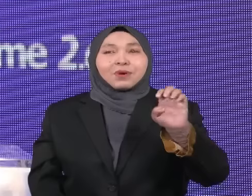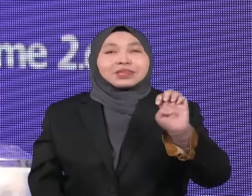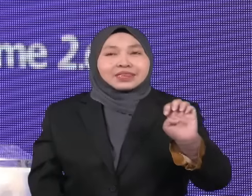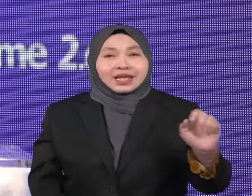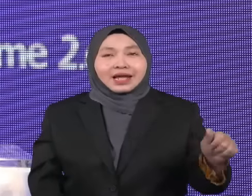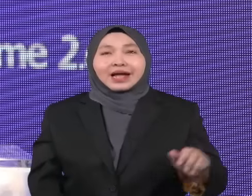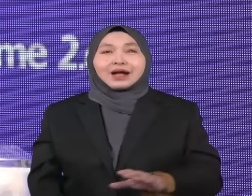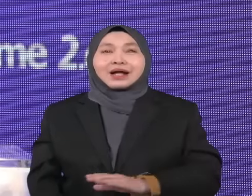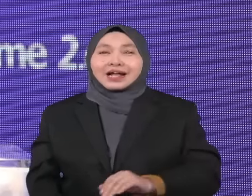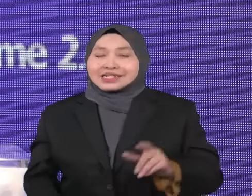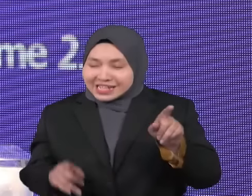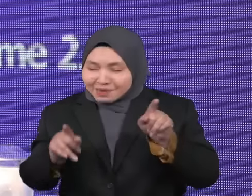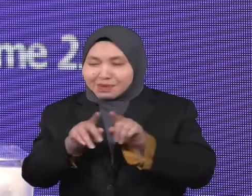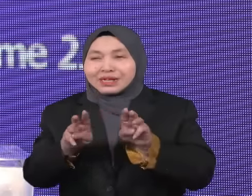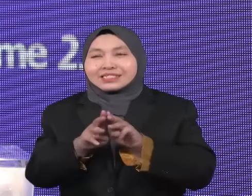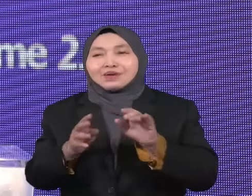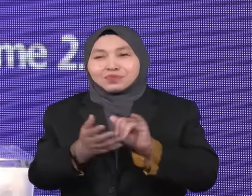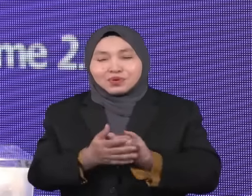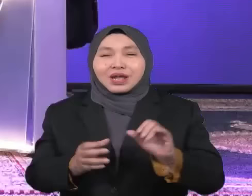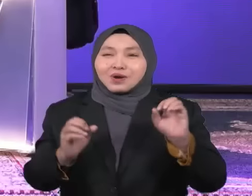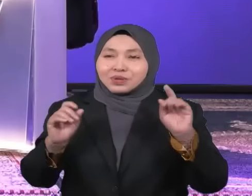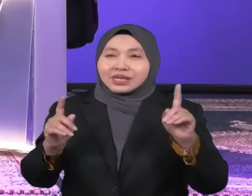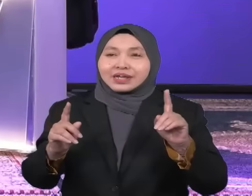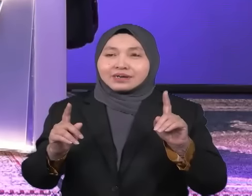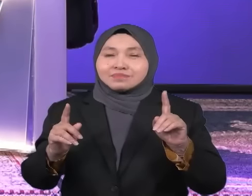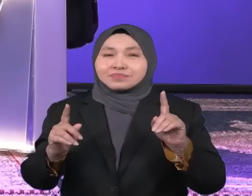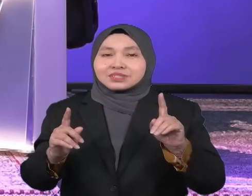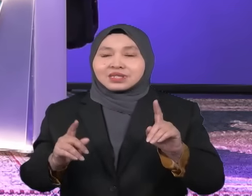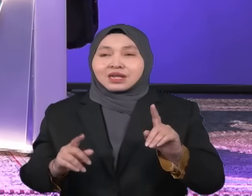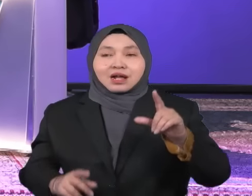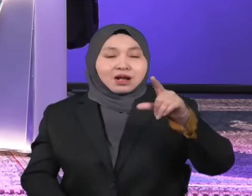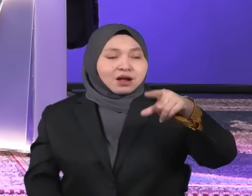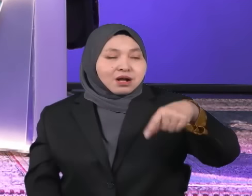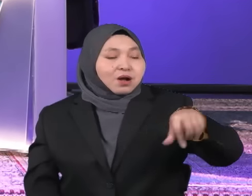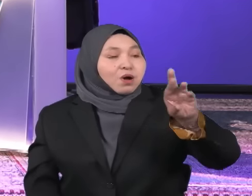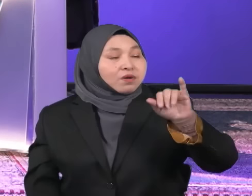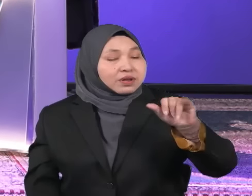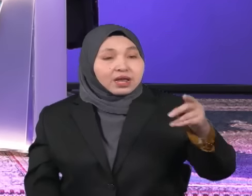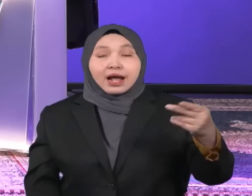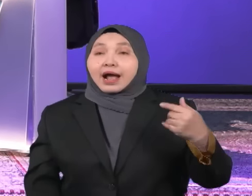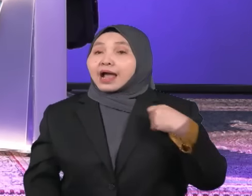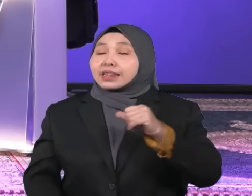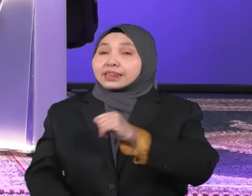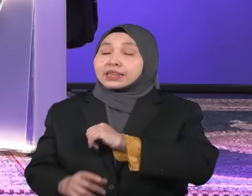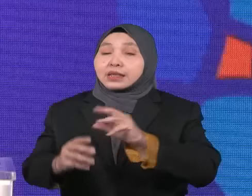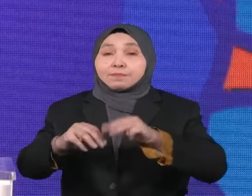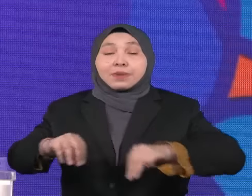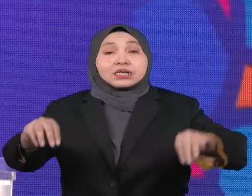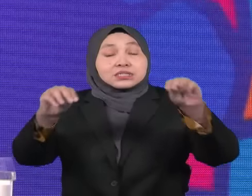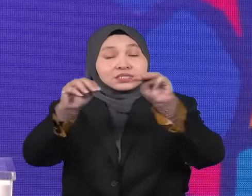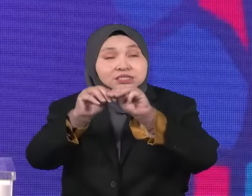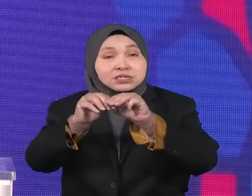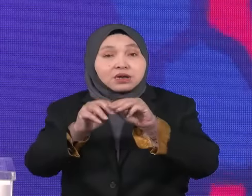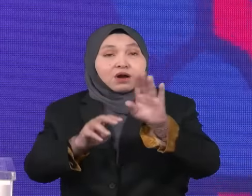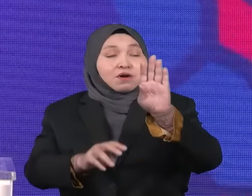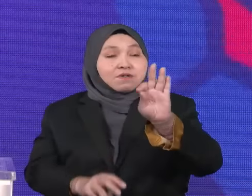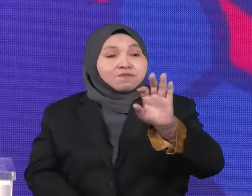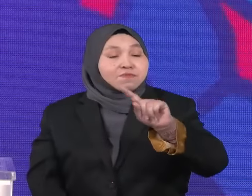kurang gitulah. Kita ada Safas qaryah ahli qaryah Masjid